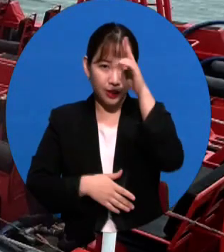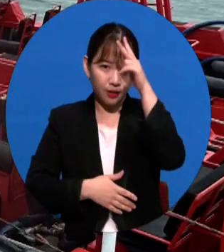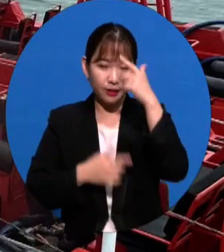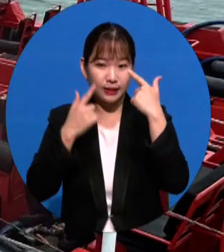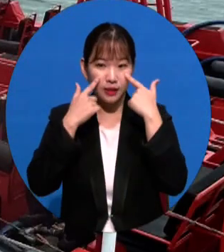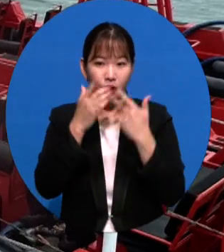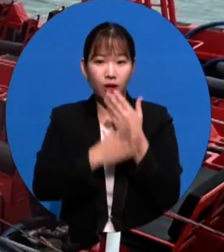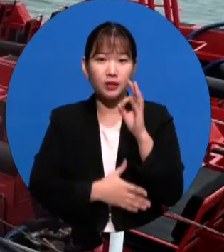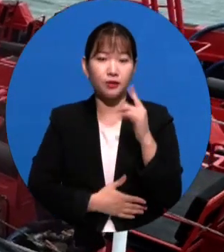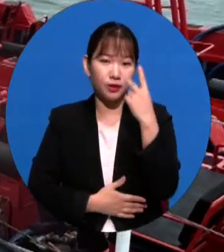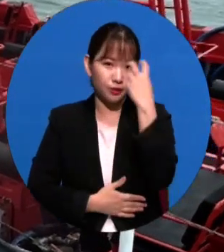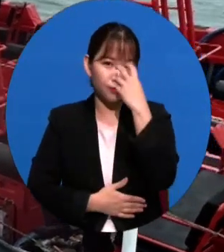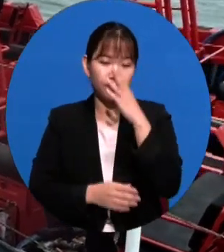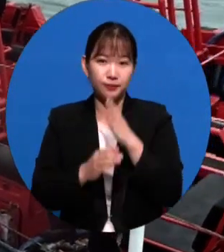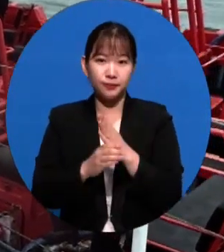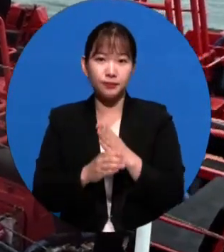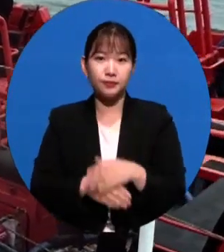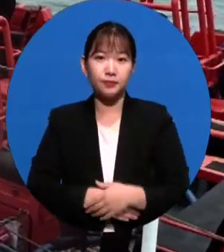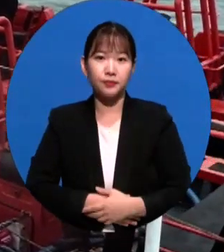목포의격은 정확한 화조의 경위를 조사하고 있습니다